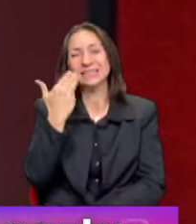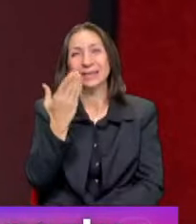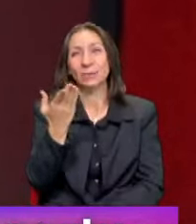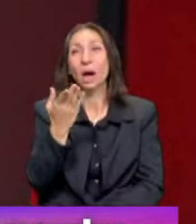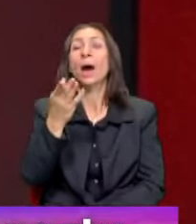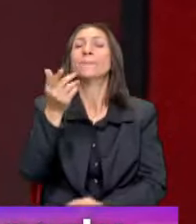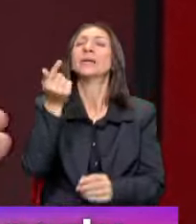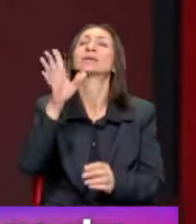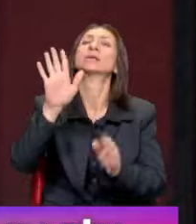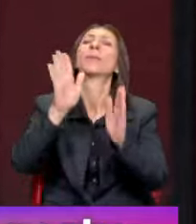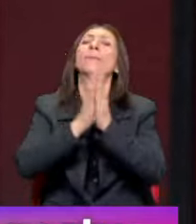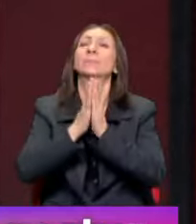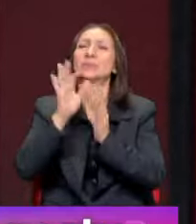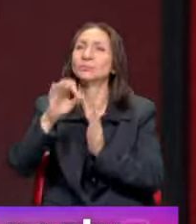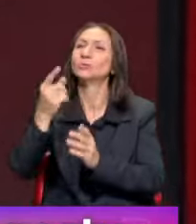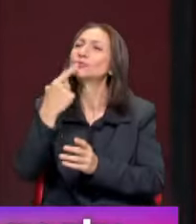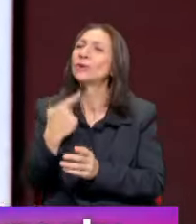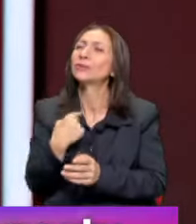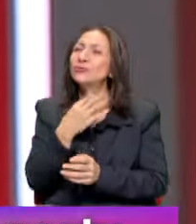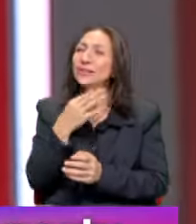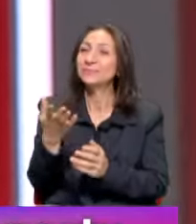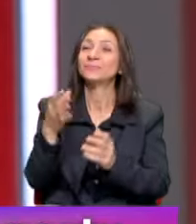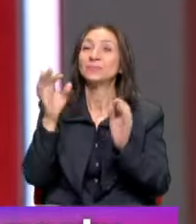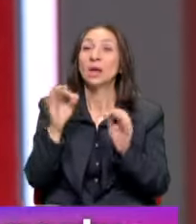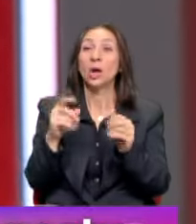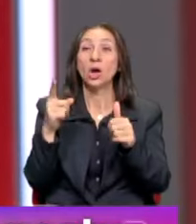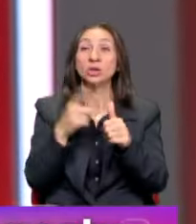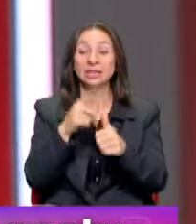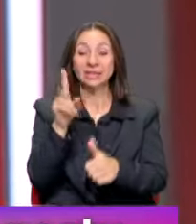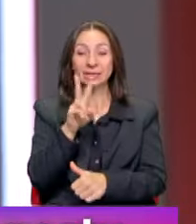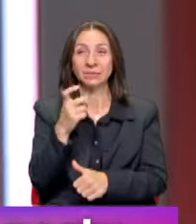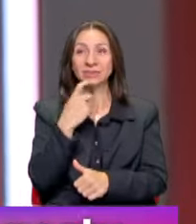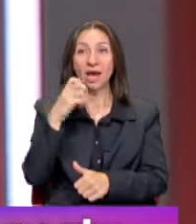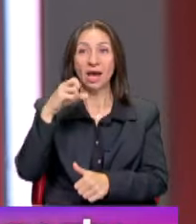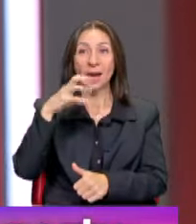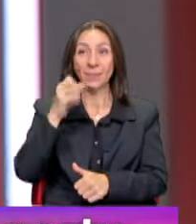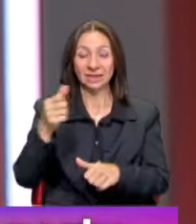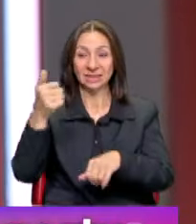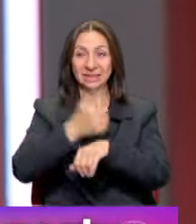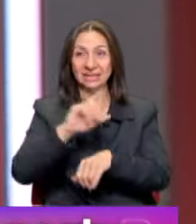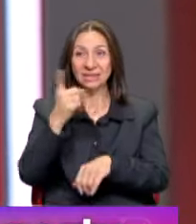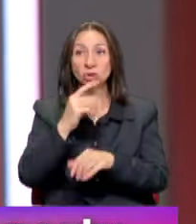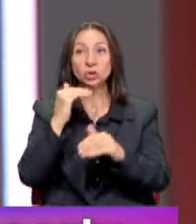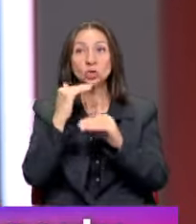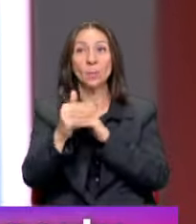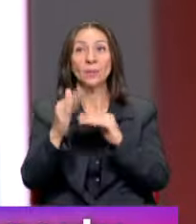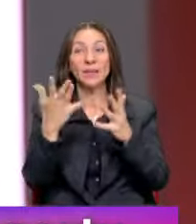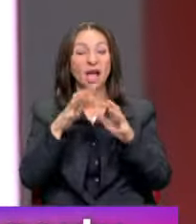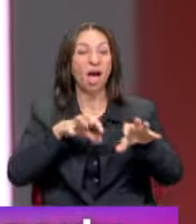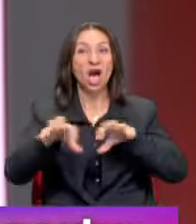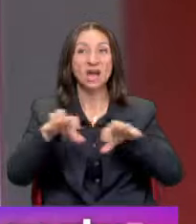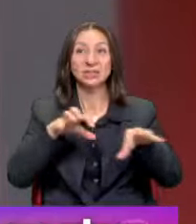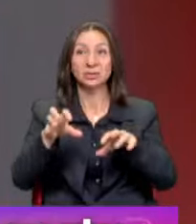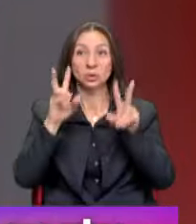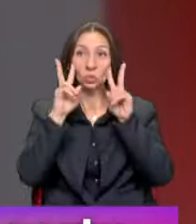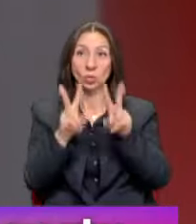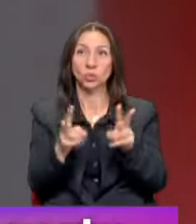öyle mi Tamam birazdan şimdi Alayım sizden Evet Öncelikle Aslında 20 yıldır AK Parti iktidarının toplumu ne kadar